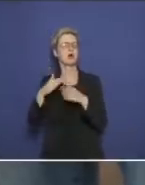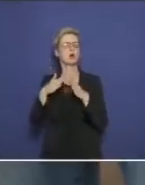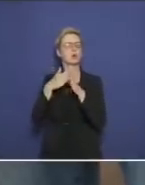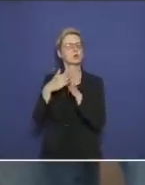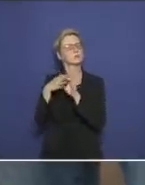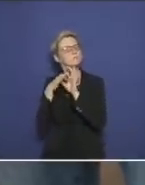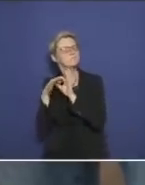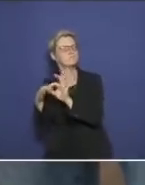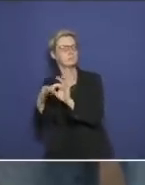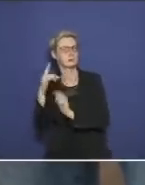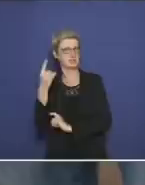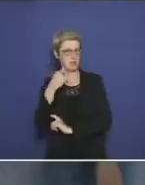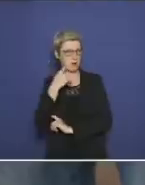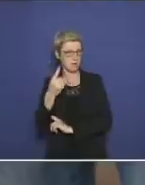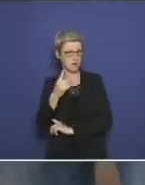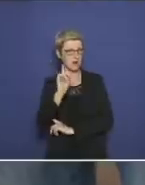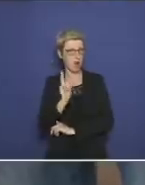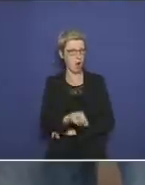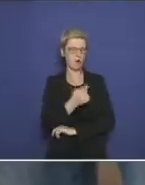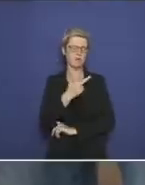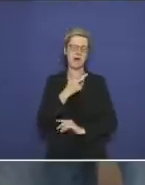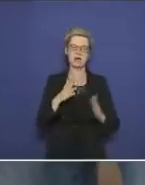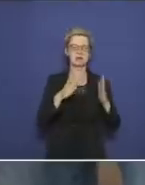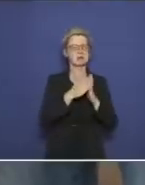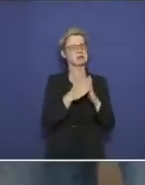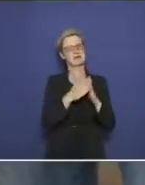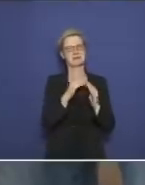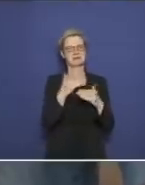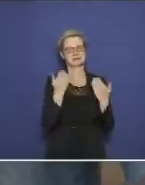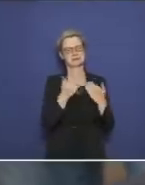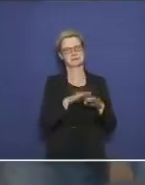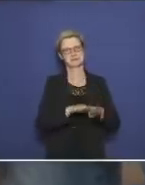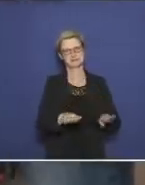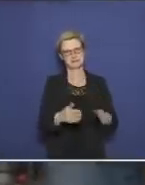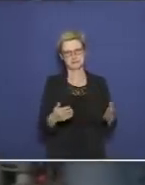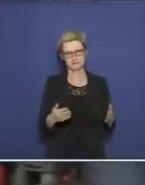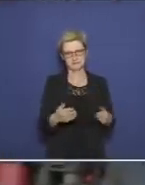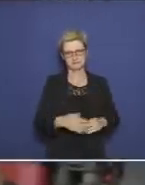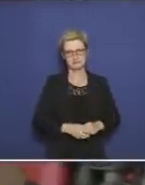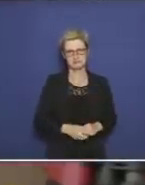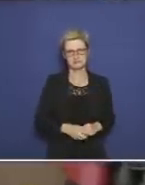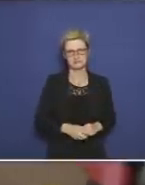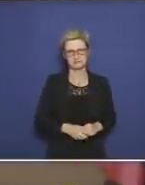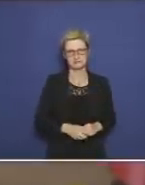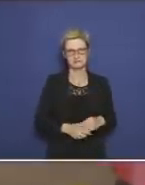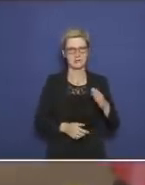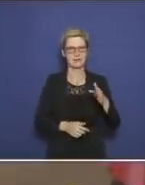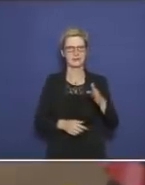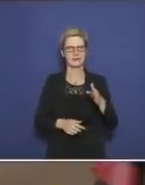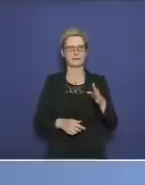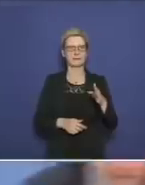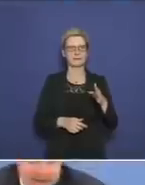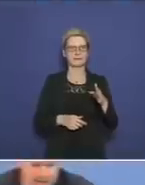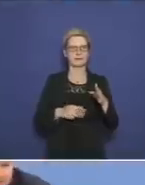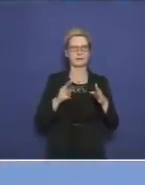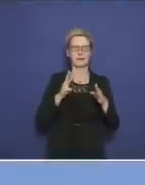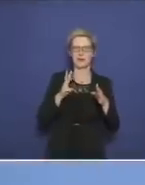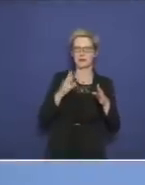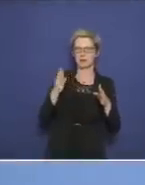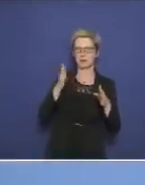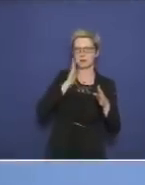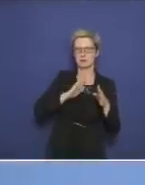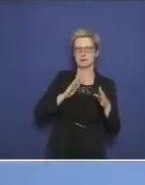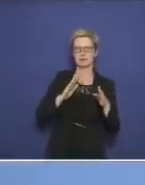dass Kirchen in Deutschland an einem toten Punkt angelangt seien? Darf ich darum bitten, Entschuldigung, Herr Seibert, dass hier